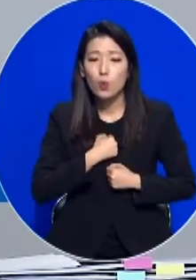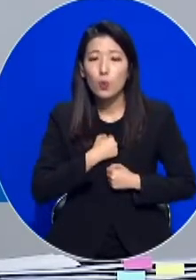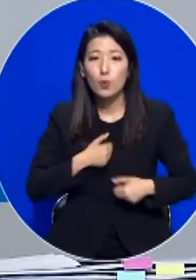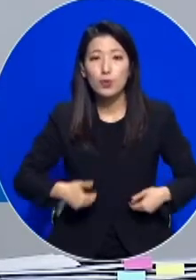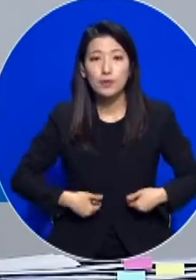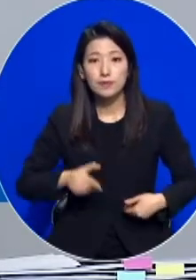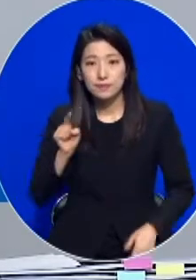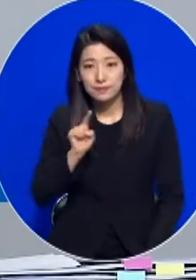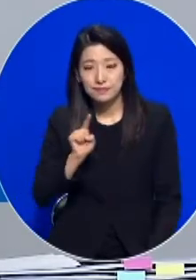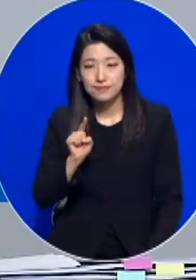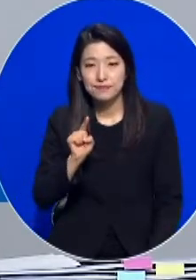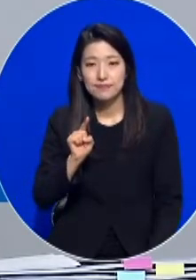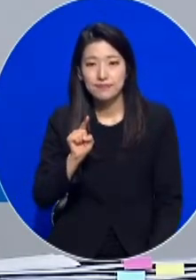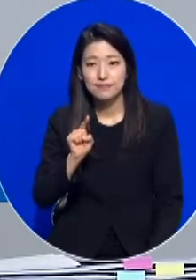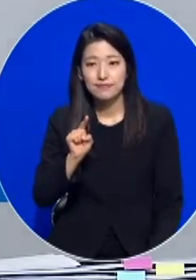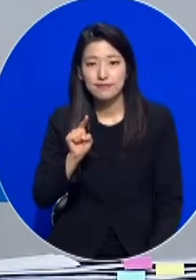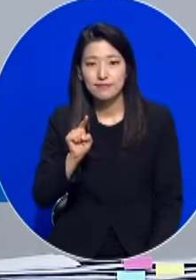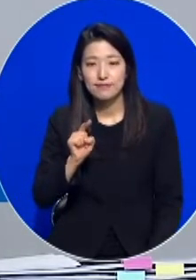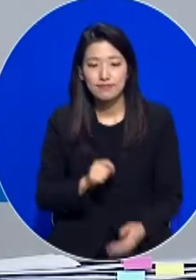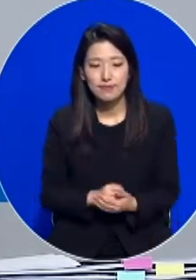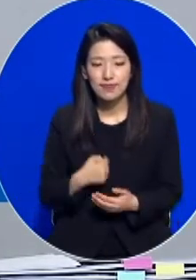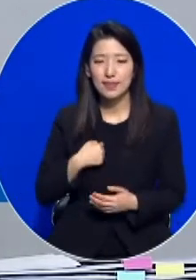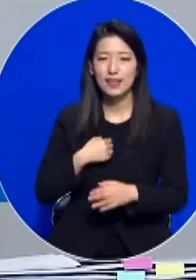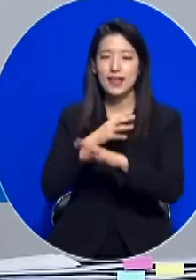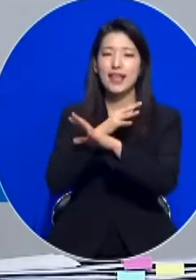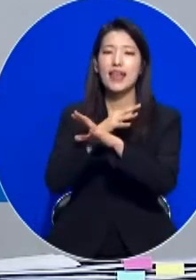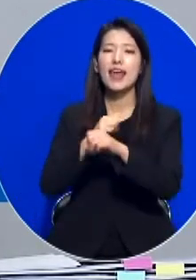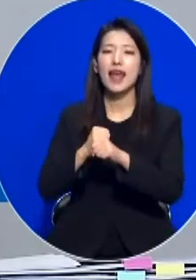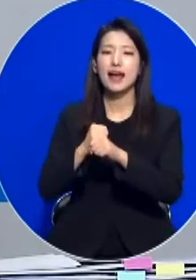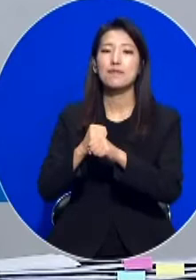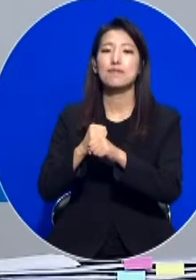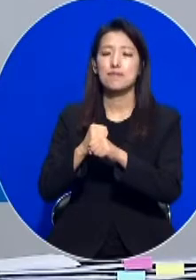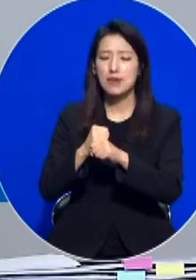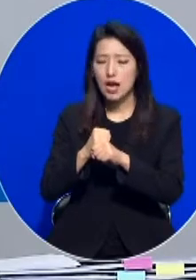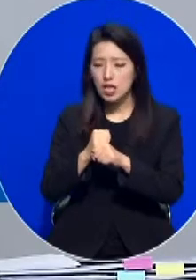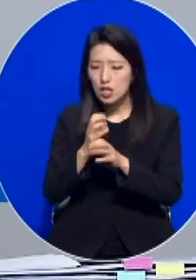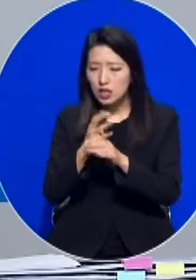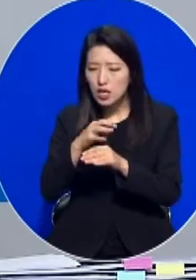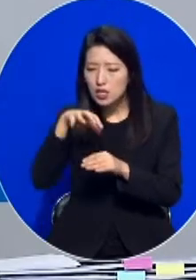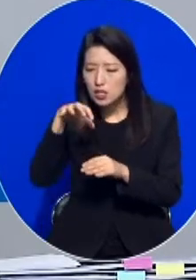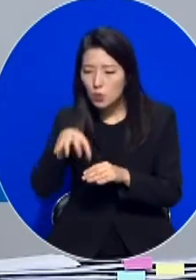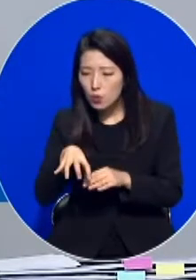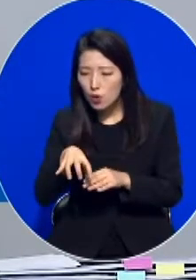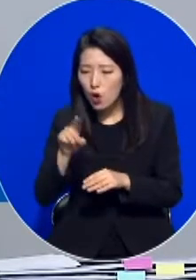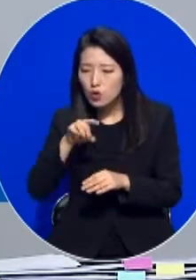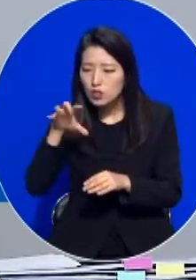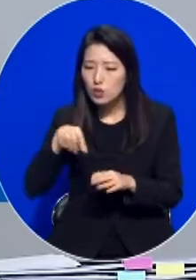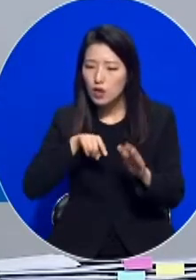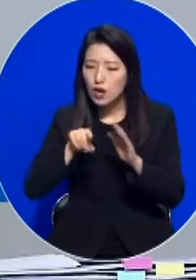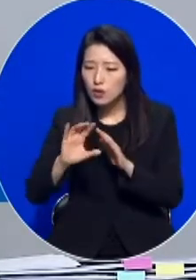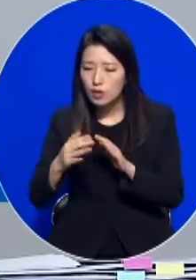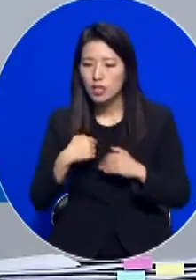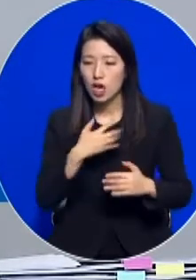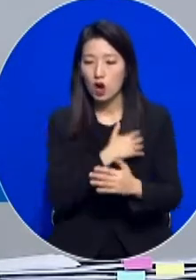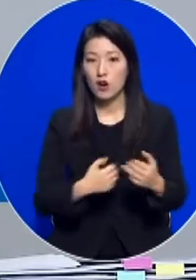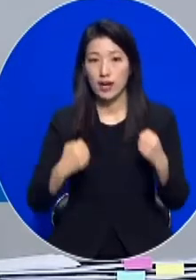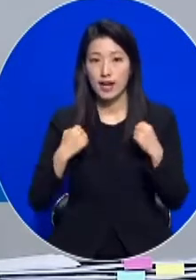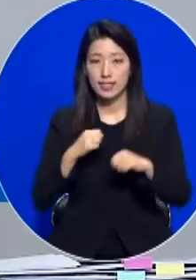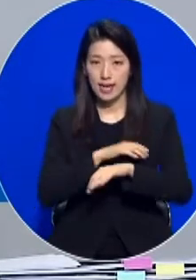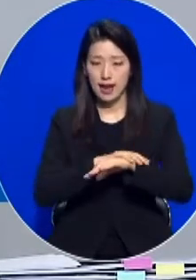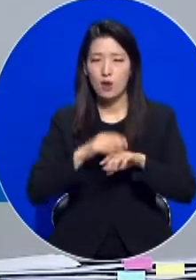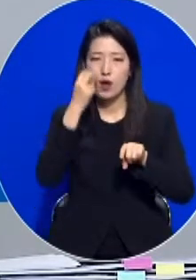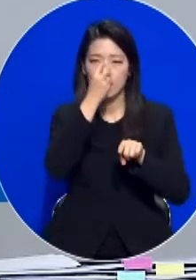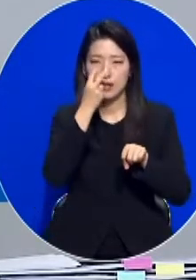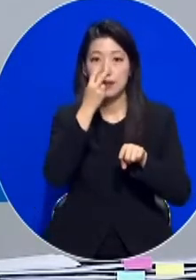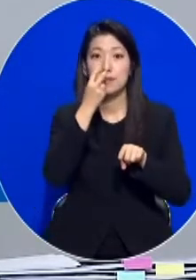말씀드리겠습니다. 예방접종 대상자는 예약된 예방접종 장소와 시간을 확인하고 건강한 몸 상태를 유지한